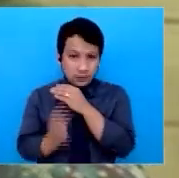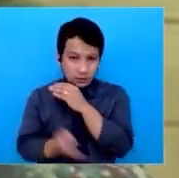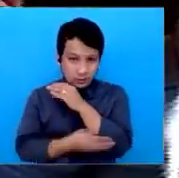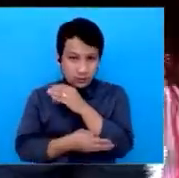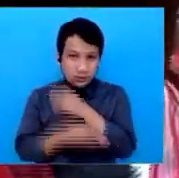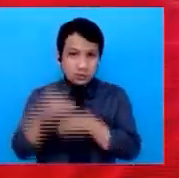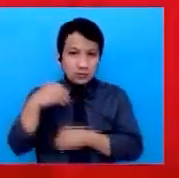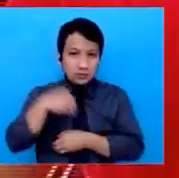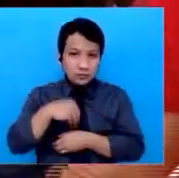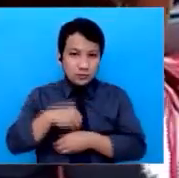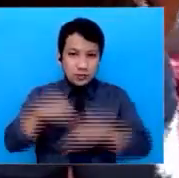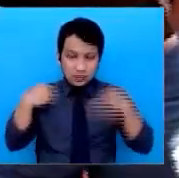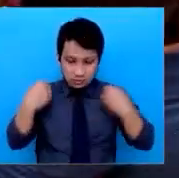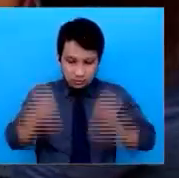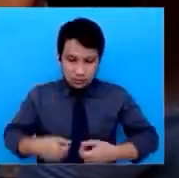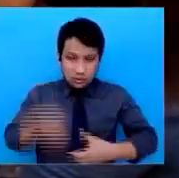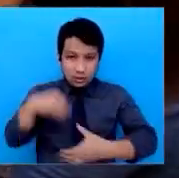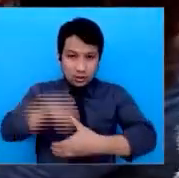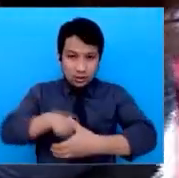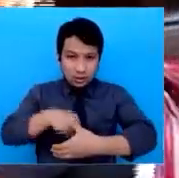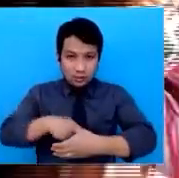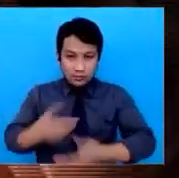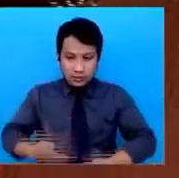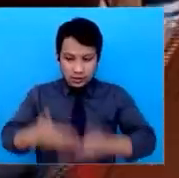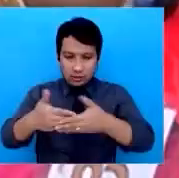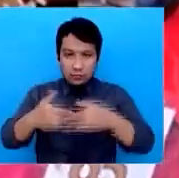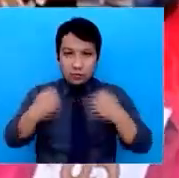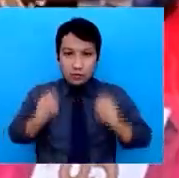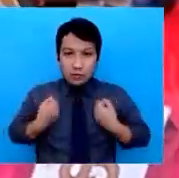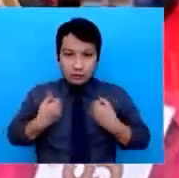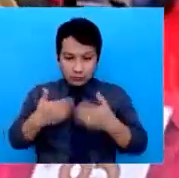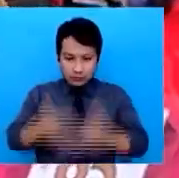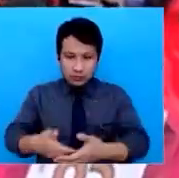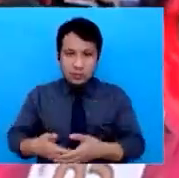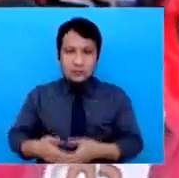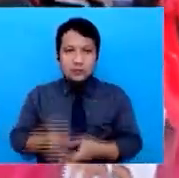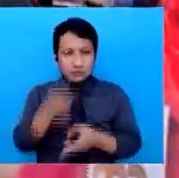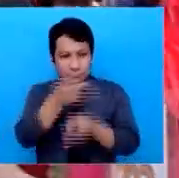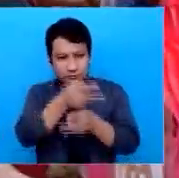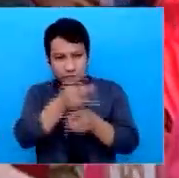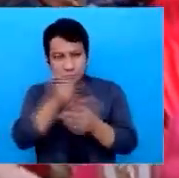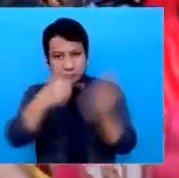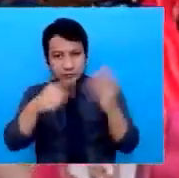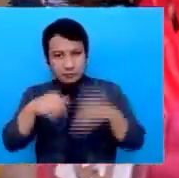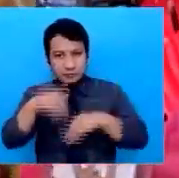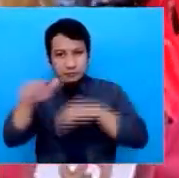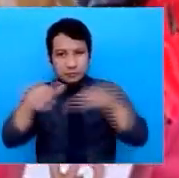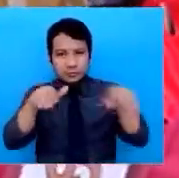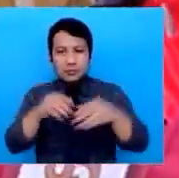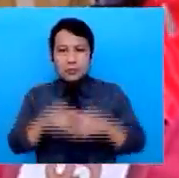nila. Nag-deploy na rin sila ng civilian personnel sa paligid ng Divisoria.